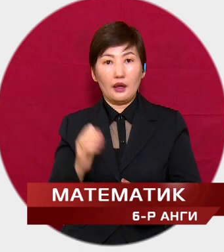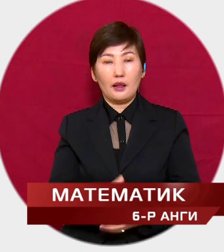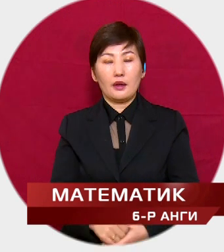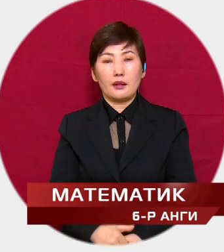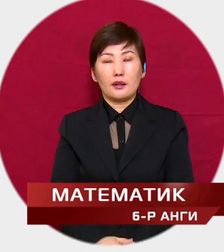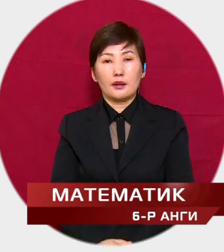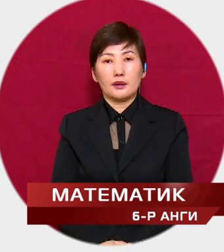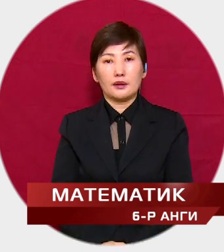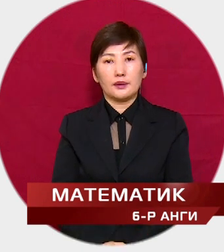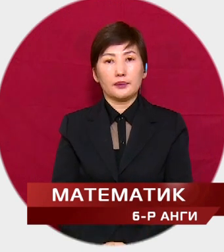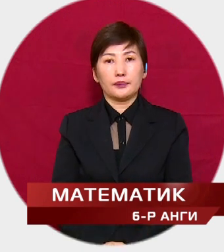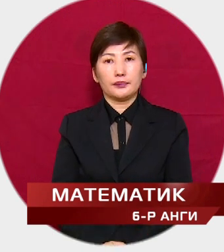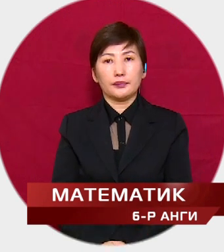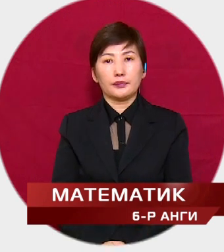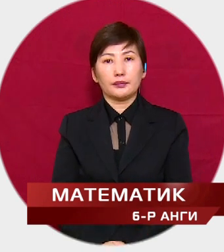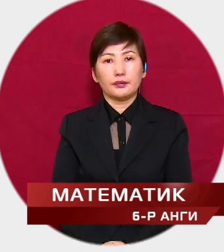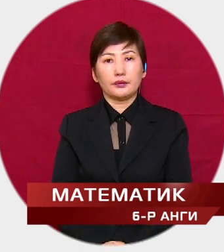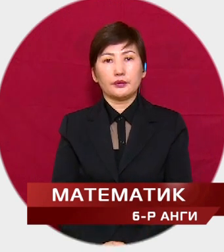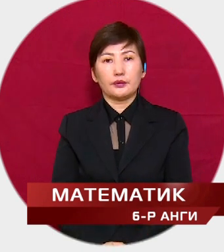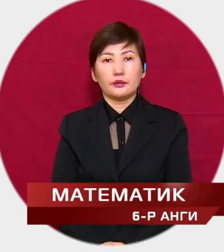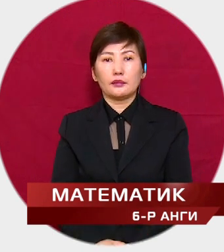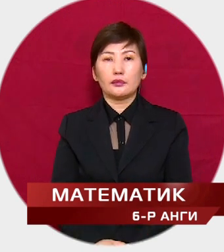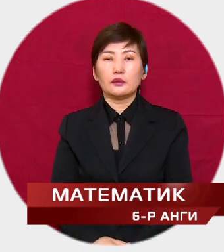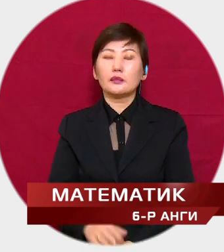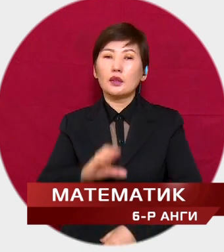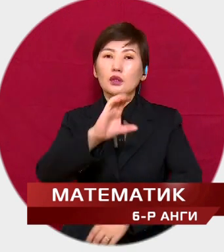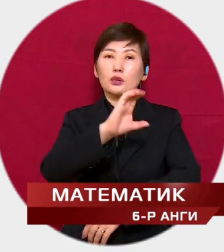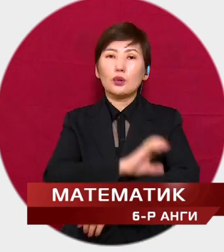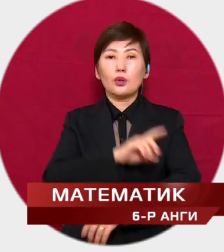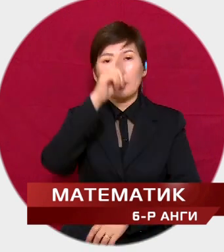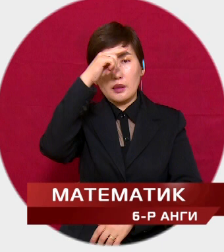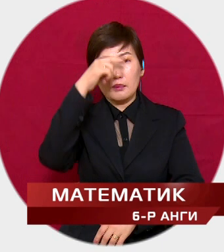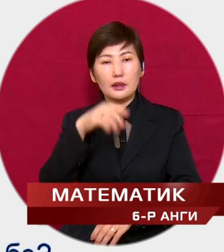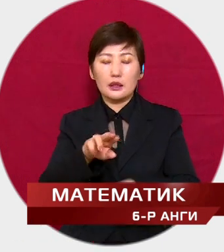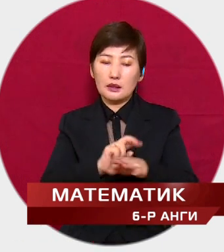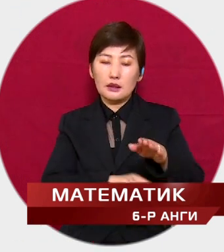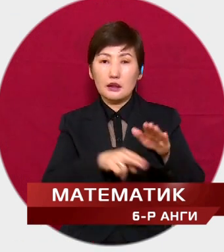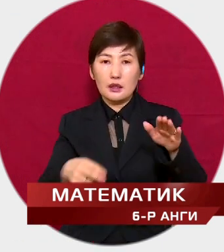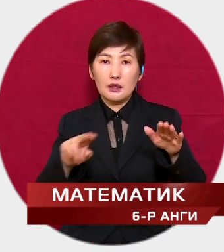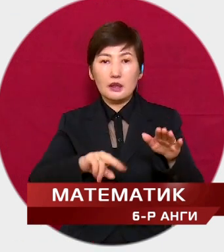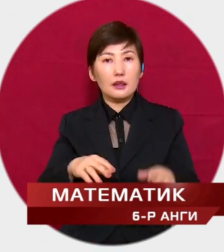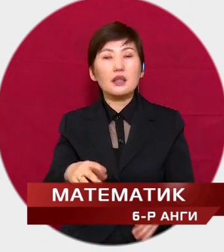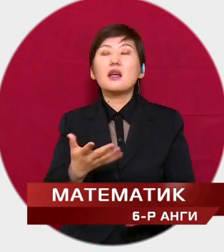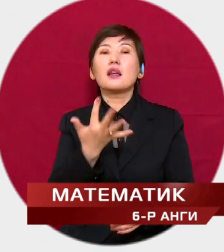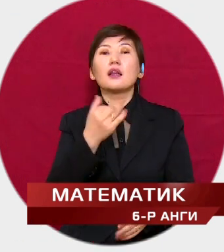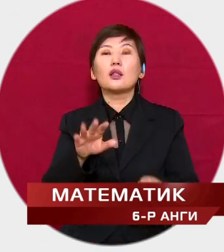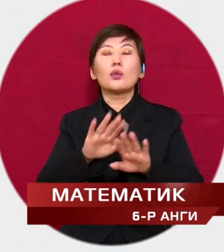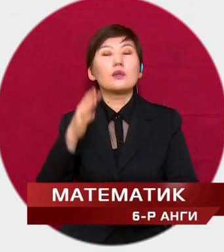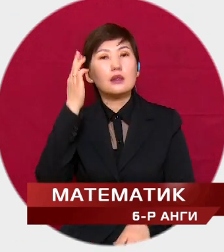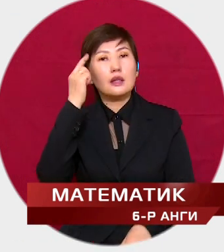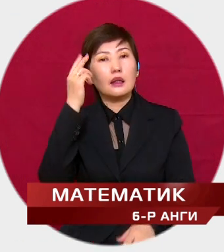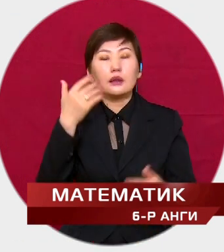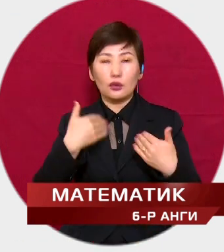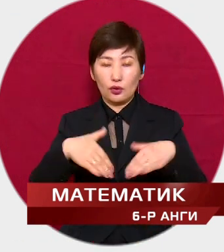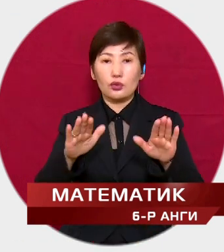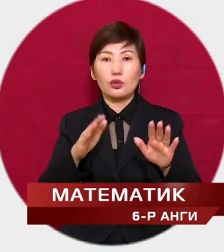харуулав. За сургууль эмнэлэг цэцэрлэгт тус бүр хэдэн хүн санал өгсөн бэ гэдгийг нь олох юм байна. Давтамжийн